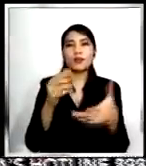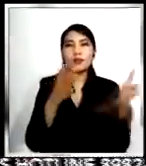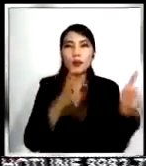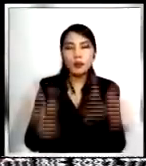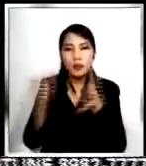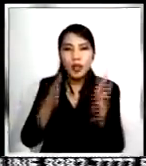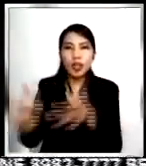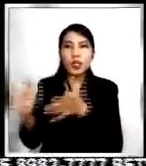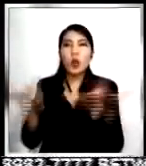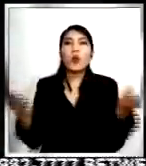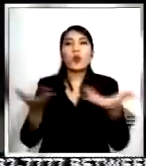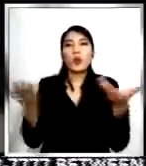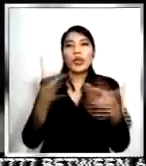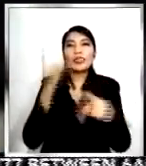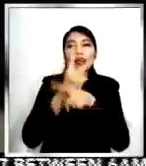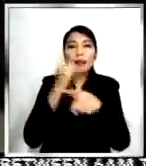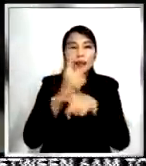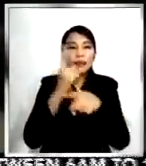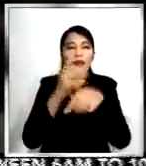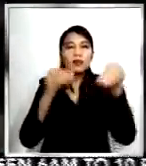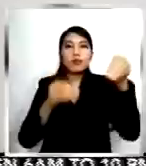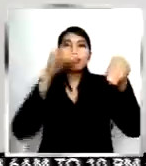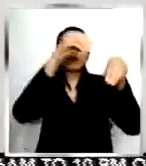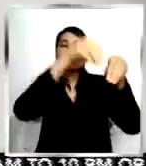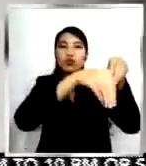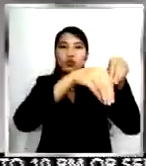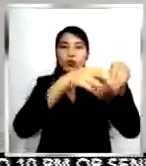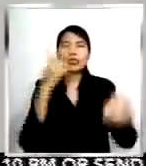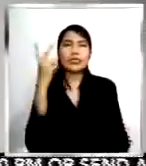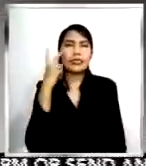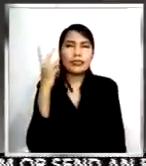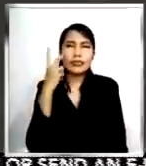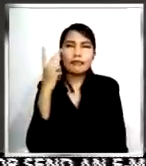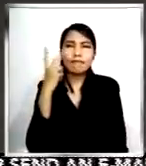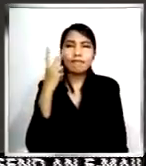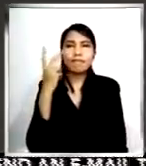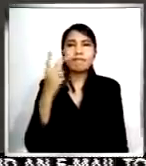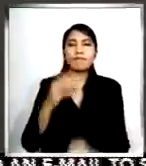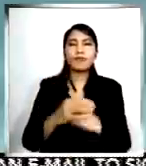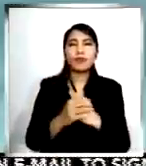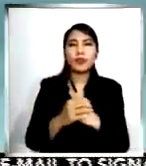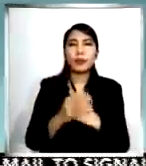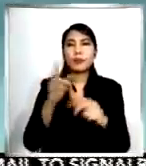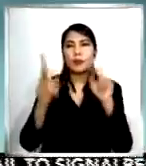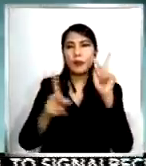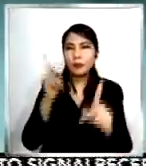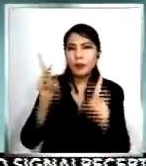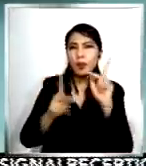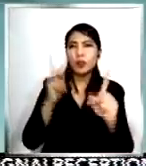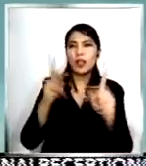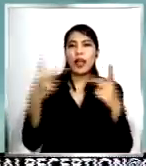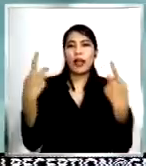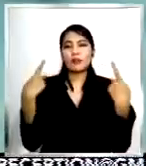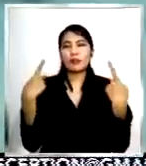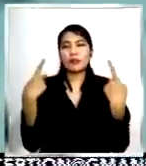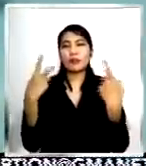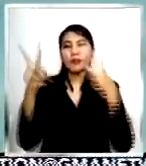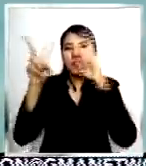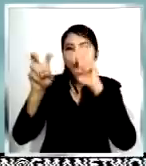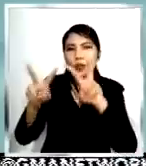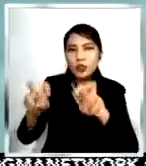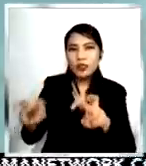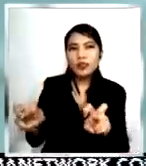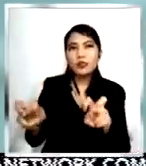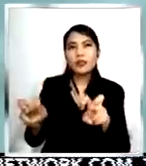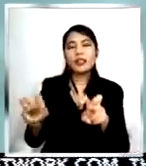proper disposal. So we're looking into it and our people are there already to check on it and at the same time, of course,